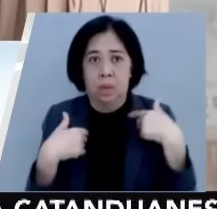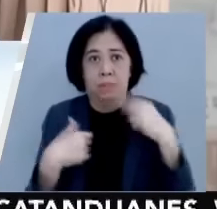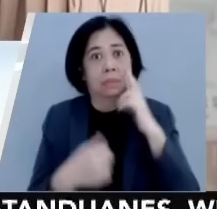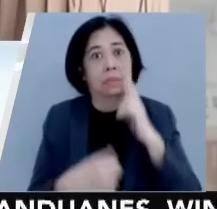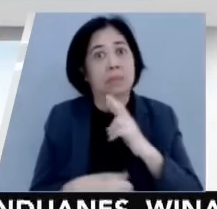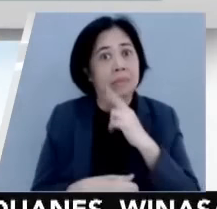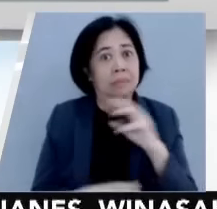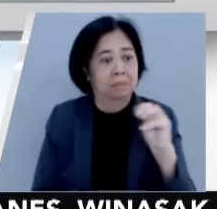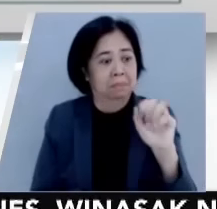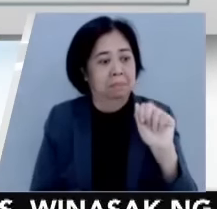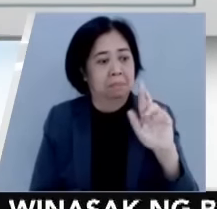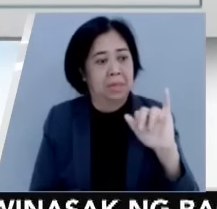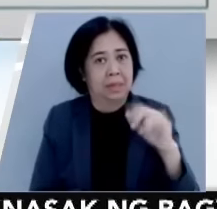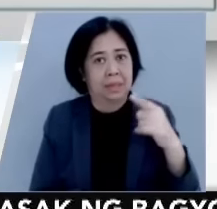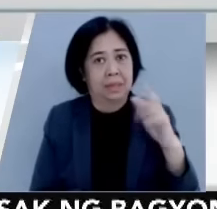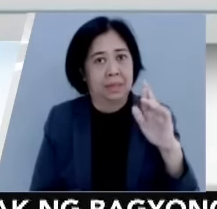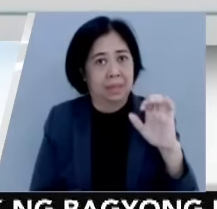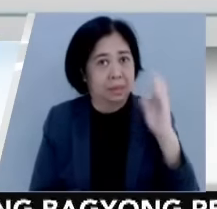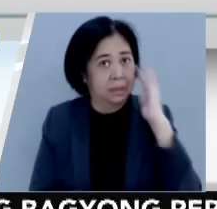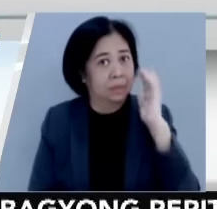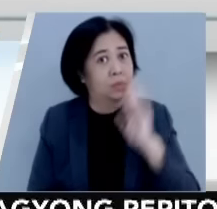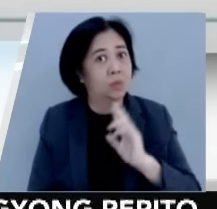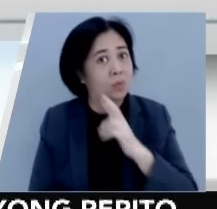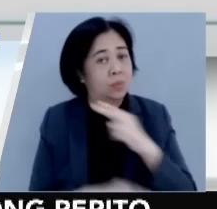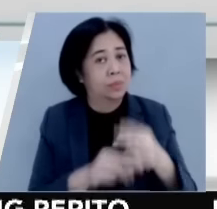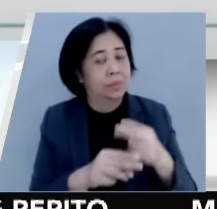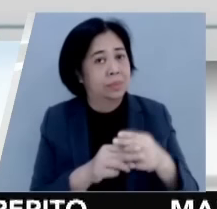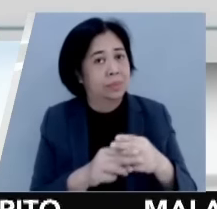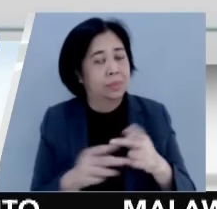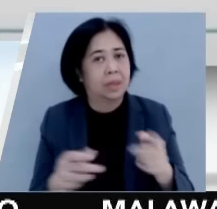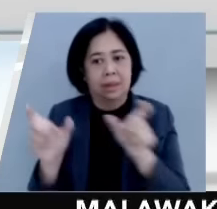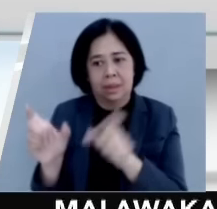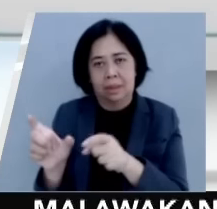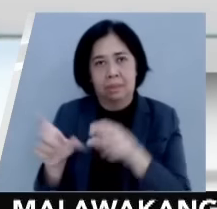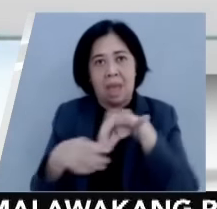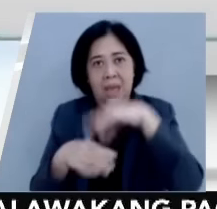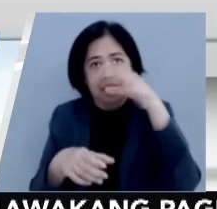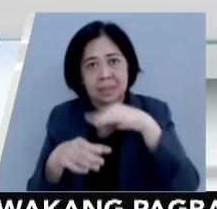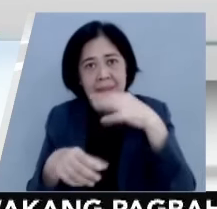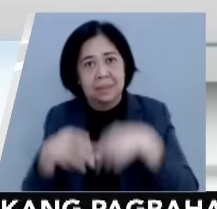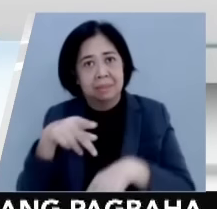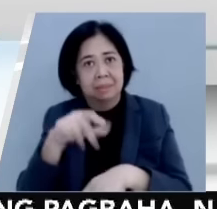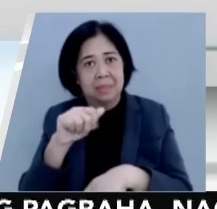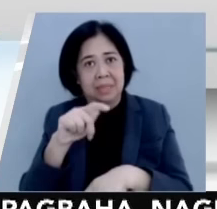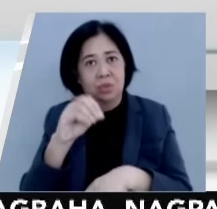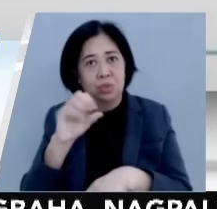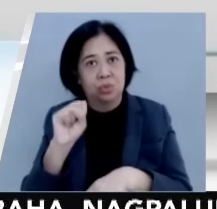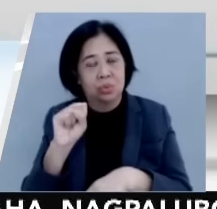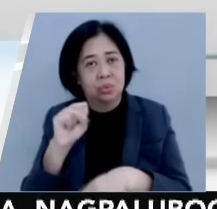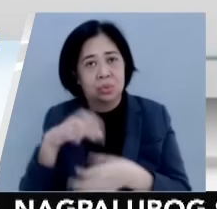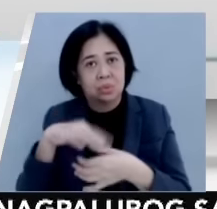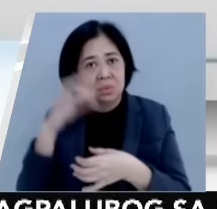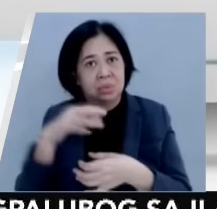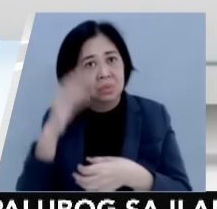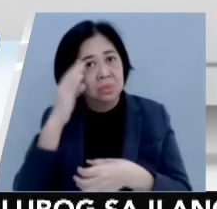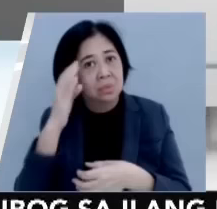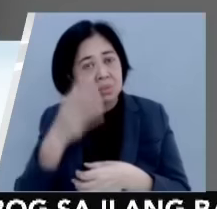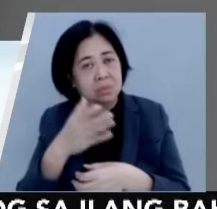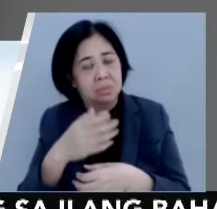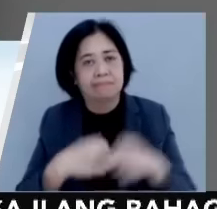ang pangalan? Yes, Mr. Chair. Kapi at meron ding Piatos na brown ng potato chip? Yes, Mr.